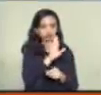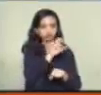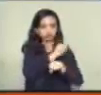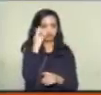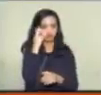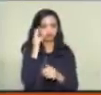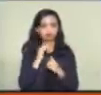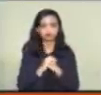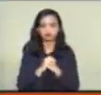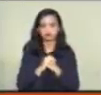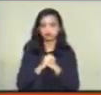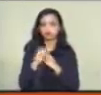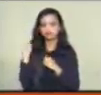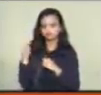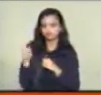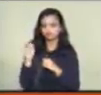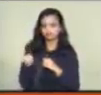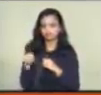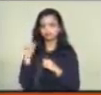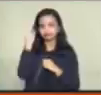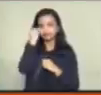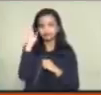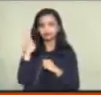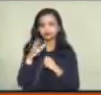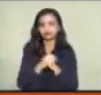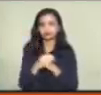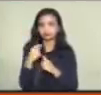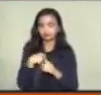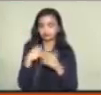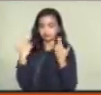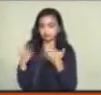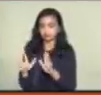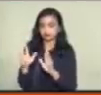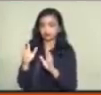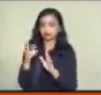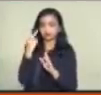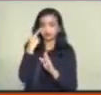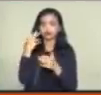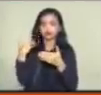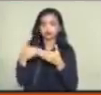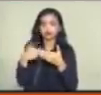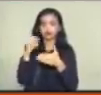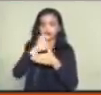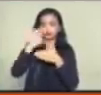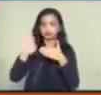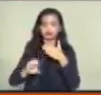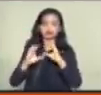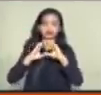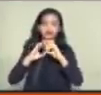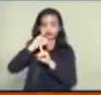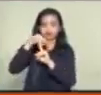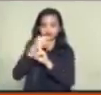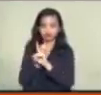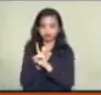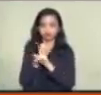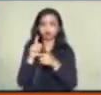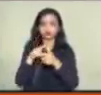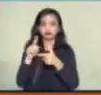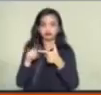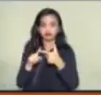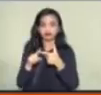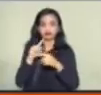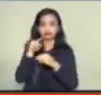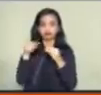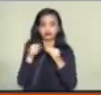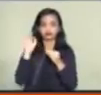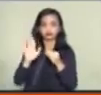Sir Rodney. Ay, yes po, sir. Kasi nakita po namin na mag-end of contract po siya ng June this year. Tapos, okay, yung tungkol